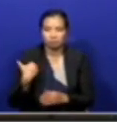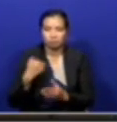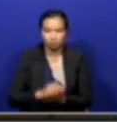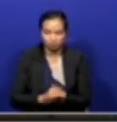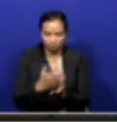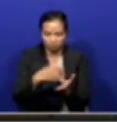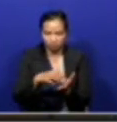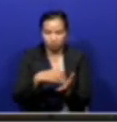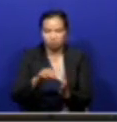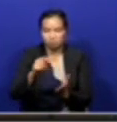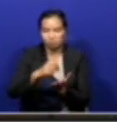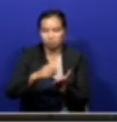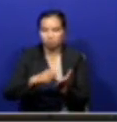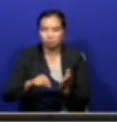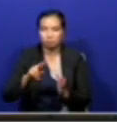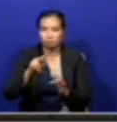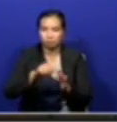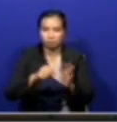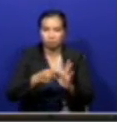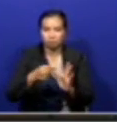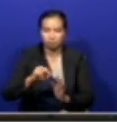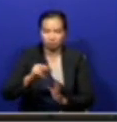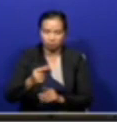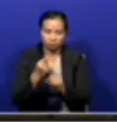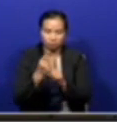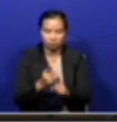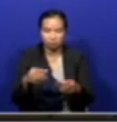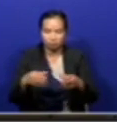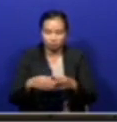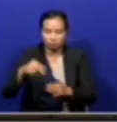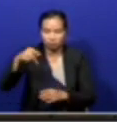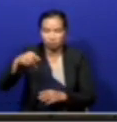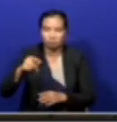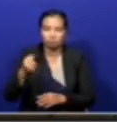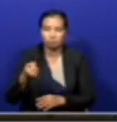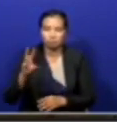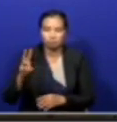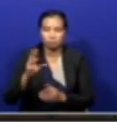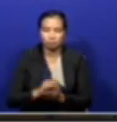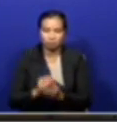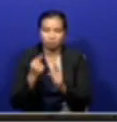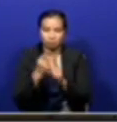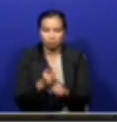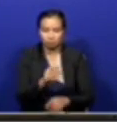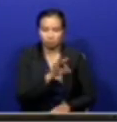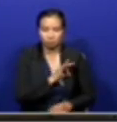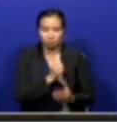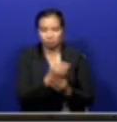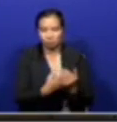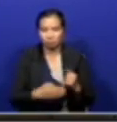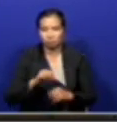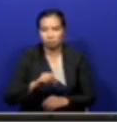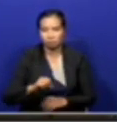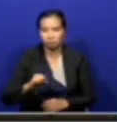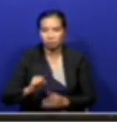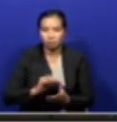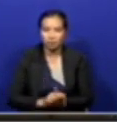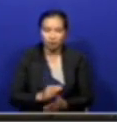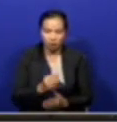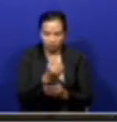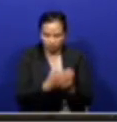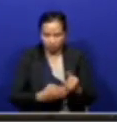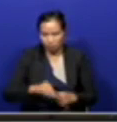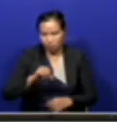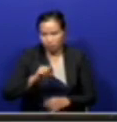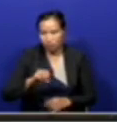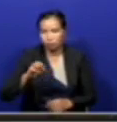เป็นร่างพระราชบัญญัติที่จะตราขึ้นเพื่อดำเนินการตามหมวด16การปฏิรูปประเทศหากสมาชิกสภาผู้แทนราษฎรหรือสมาชิกวุฒิสภาเห็